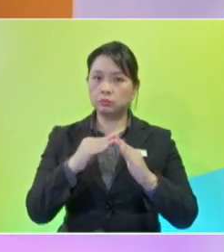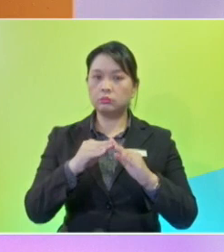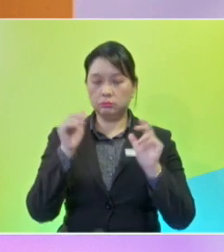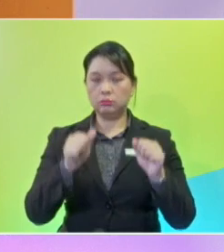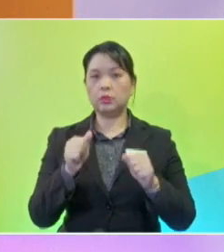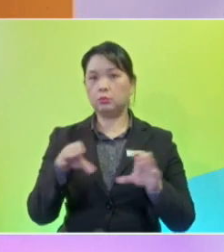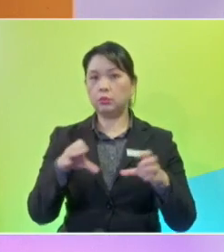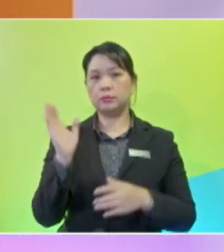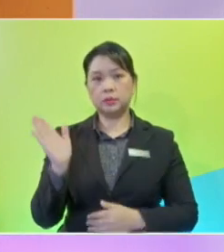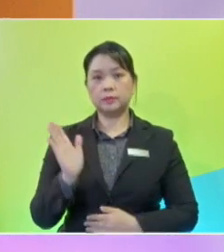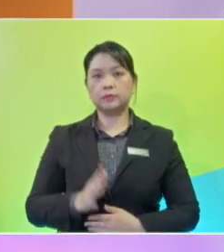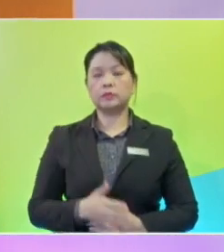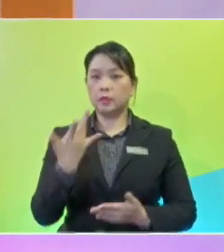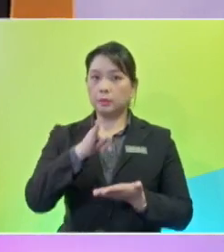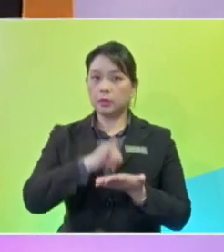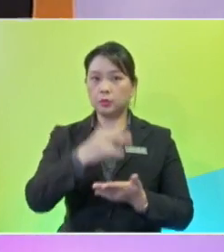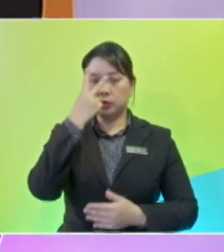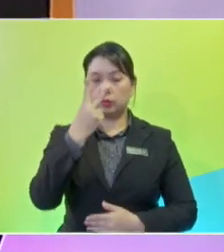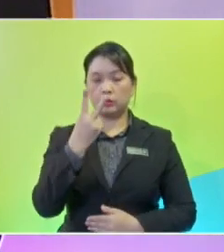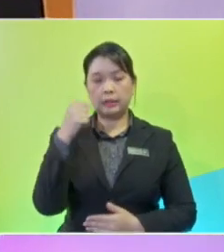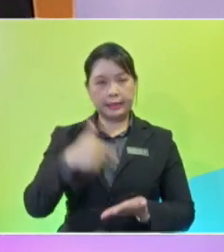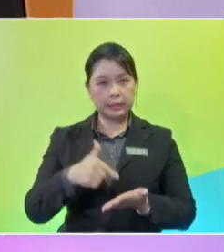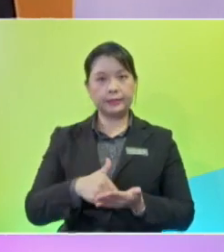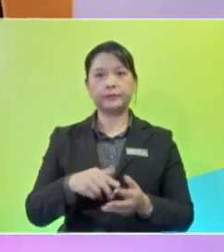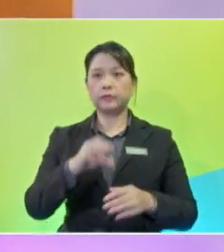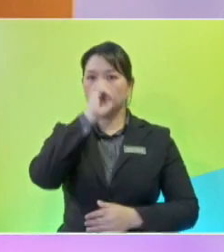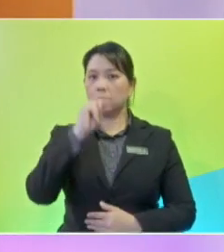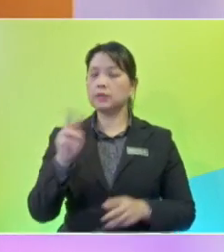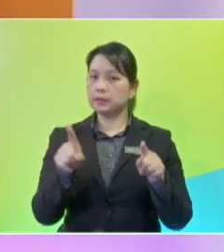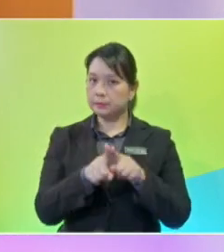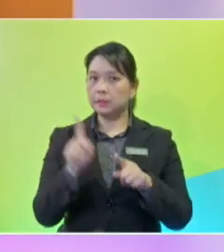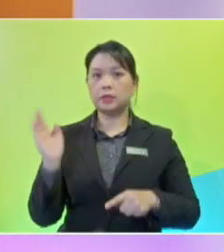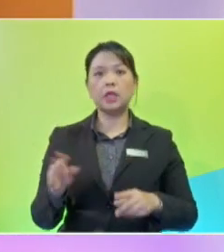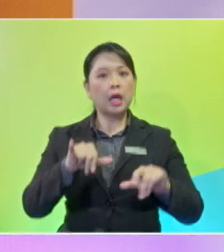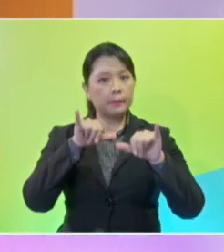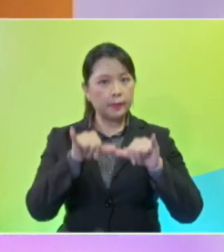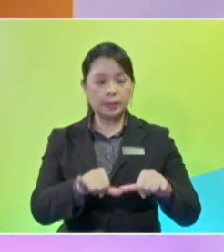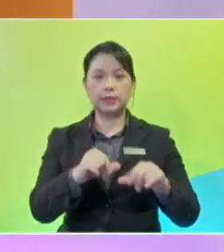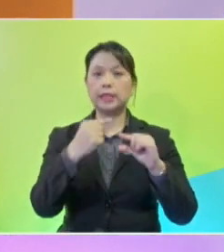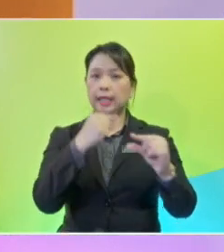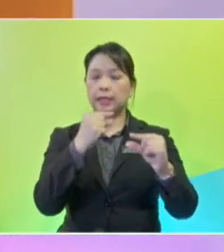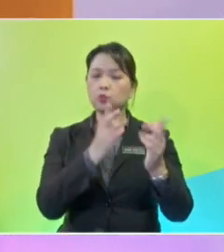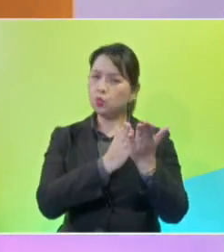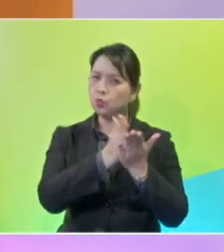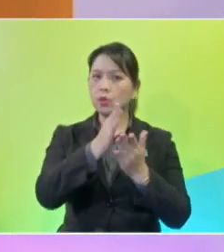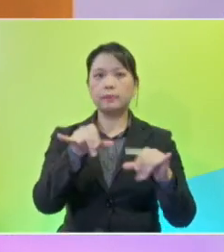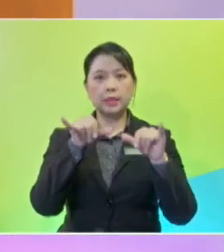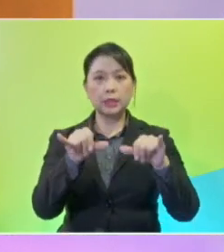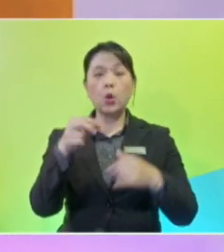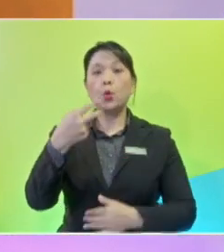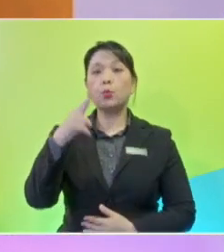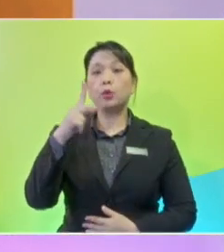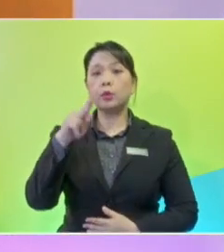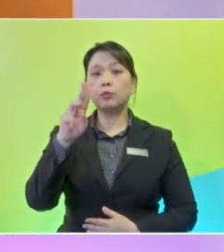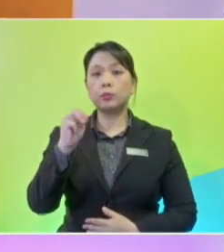kemudian kita tengok soalnya Oke masih lagi ga masih lagi hukum di dunia kita tengok soalnya